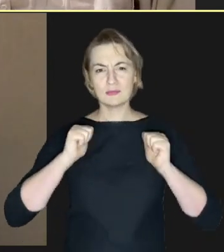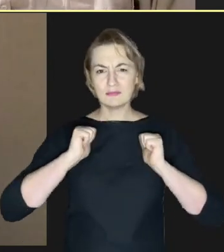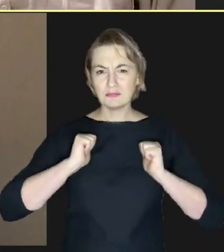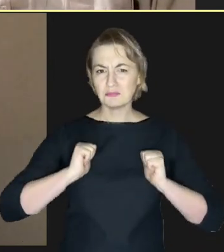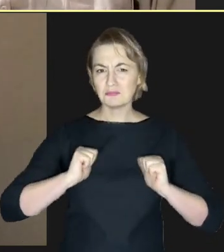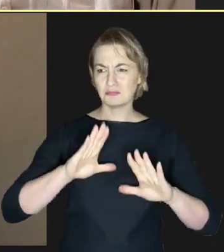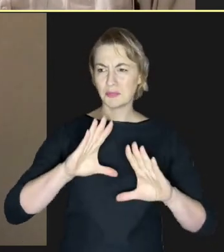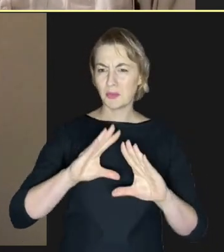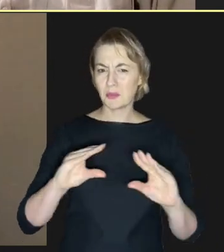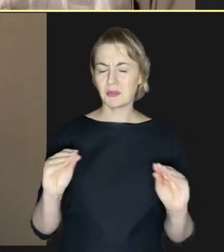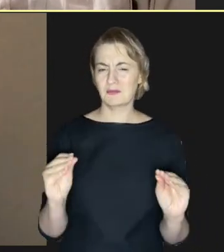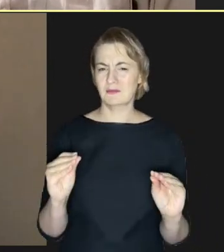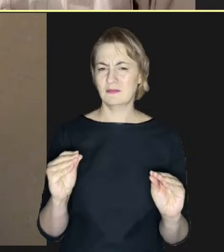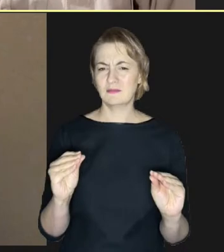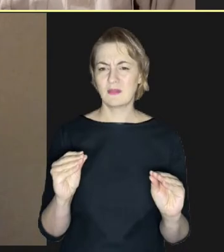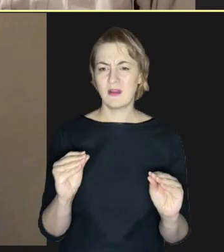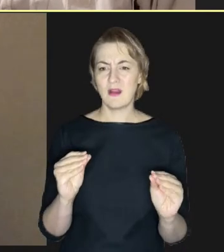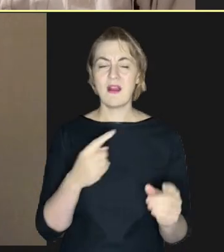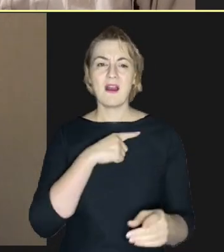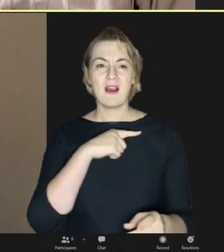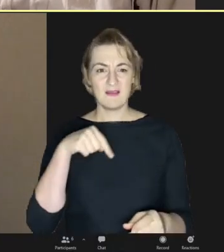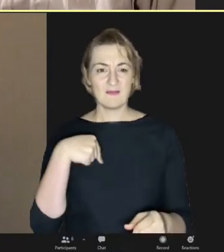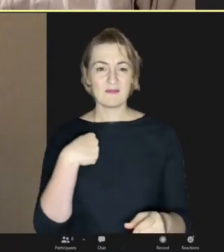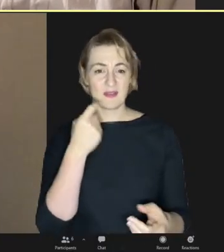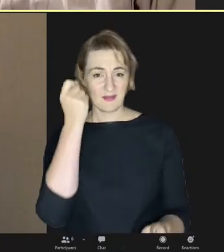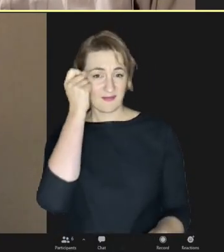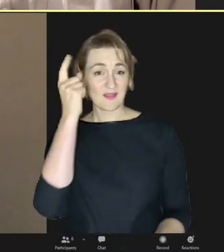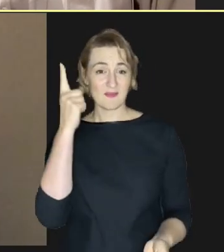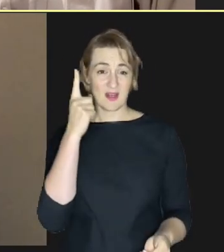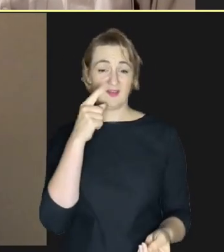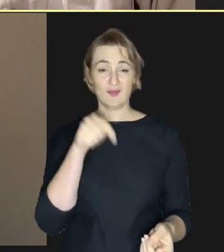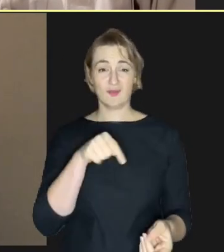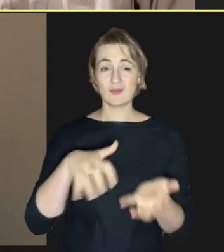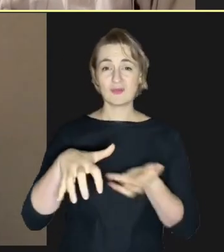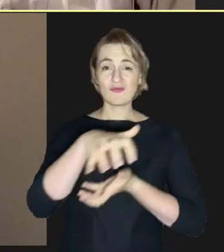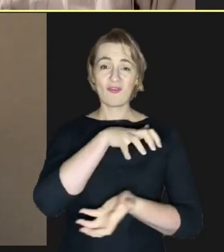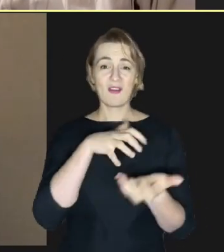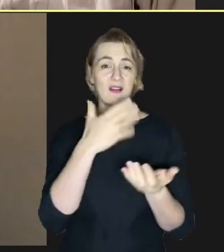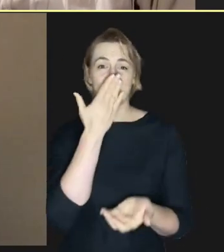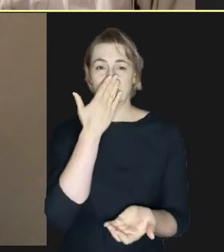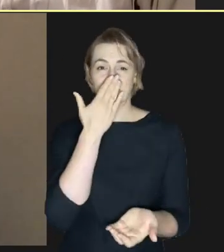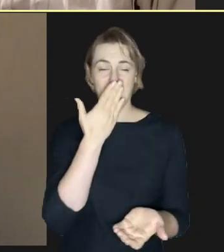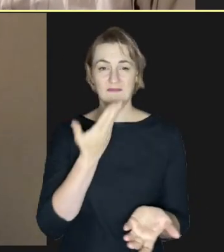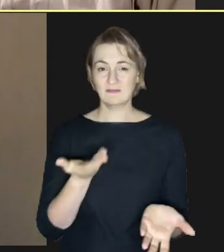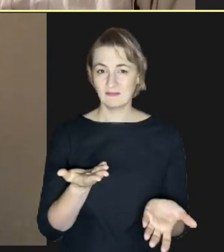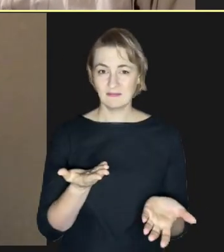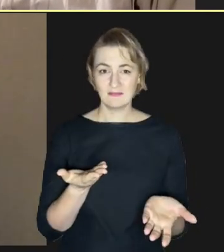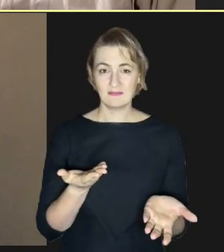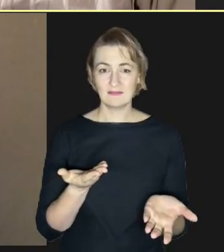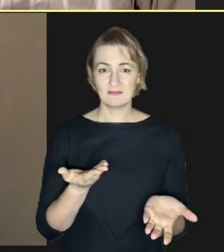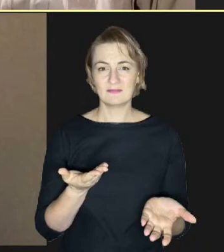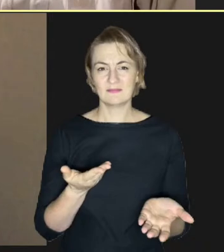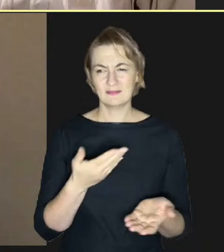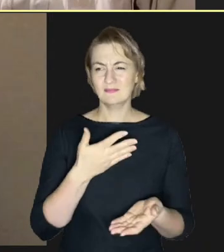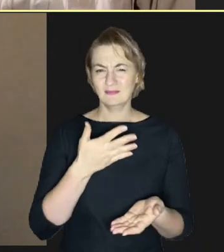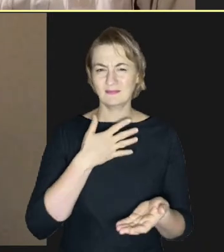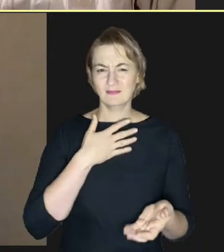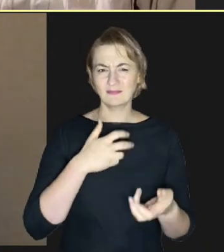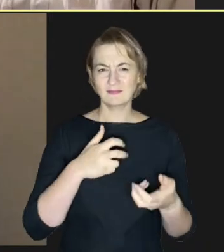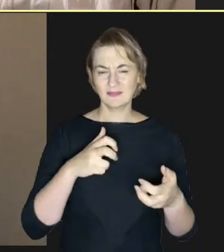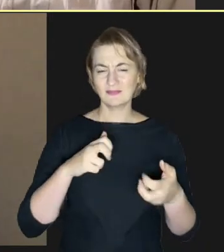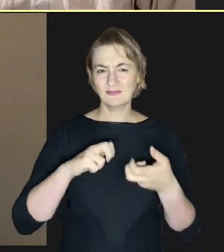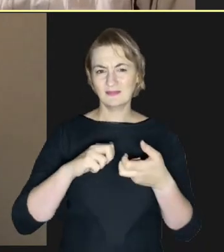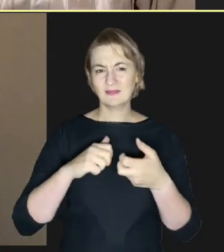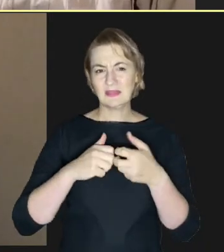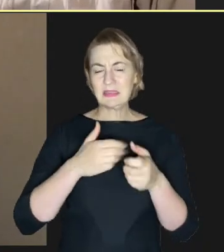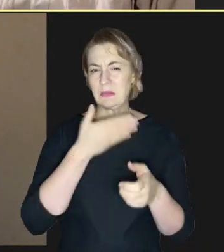że wymyśliliśmy właśnie taki świat, w którym no nie borykamy się z takimi trudnościami, z jakimi ludzie się